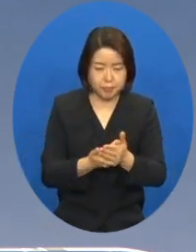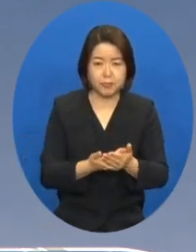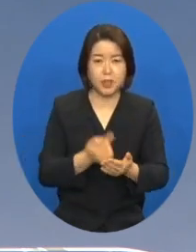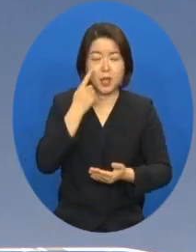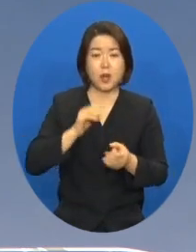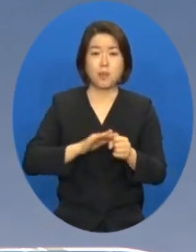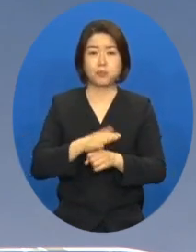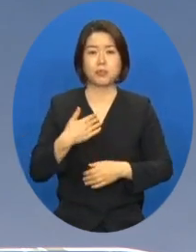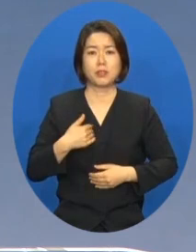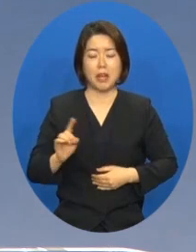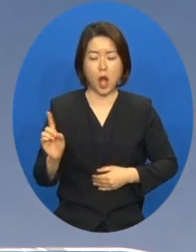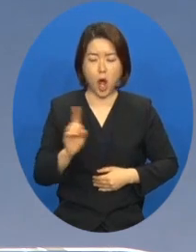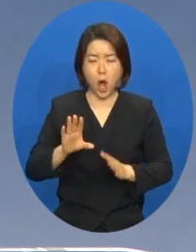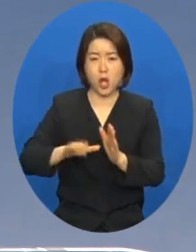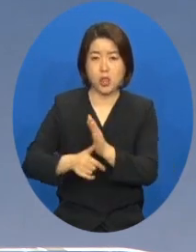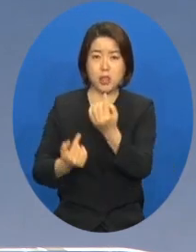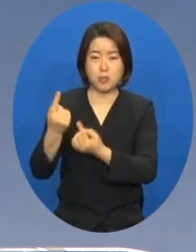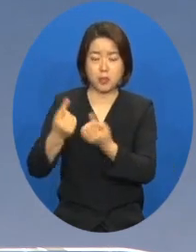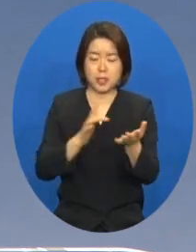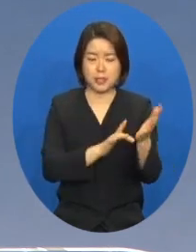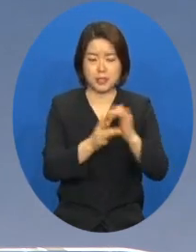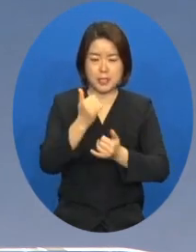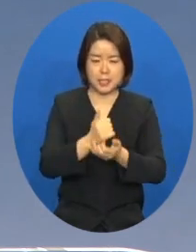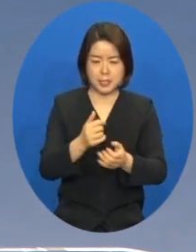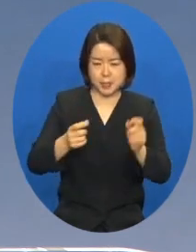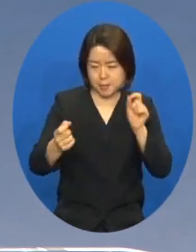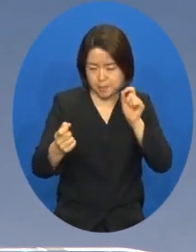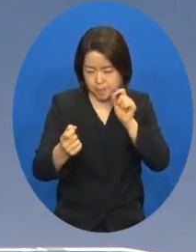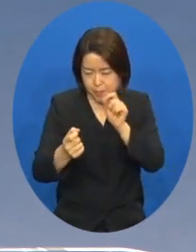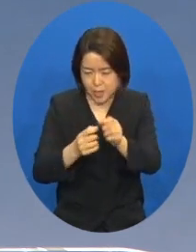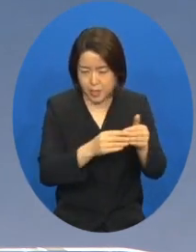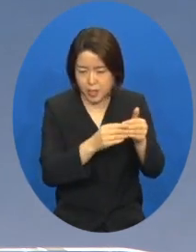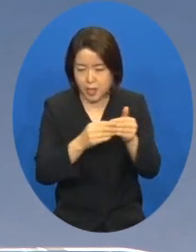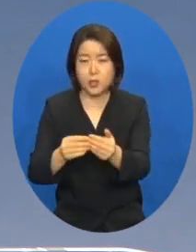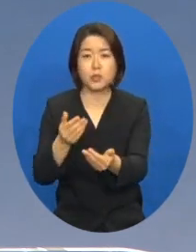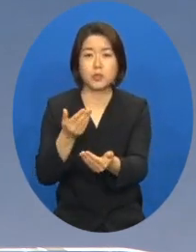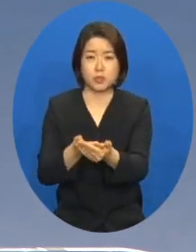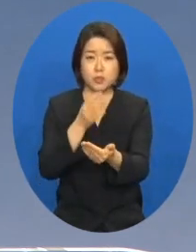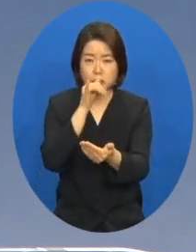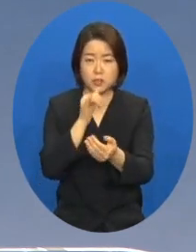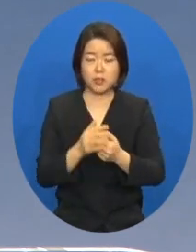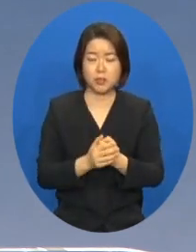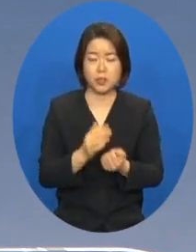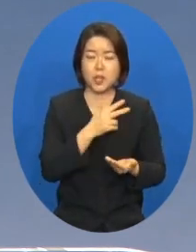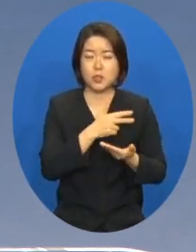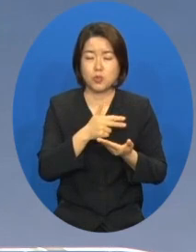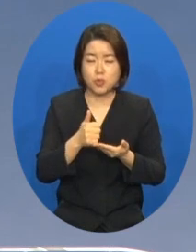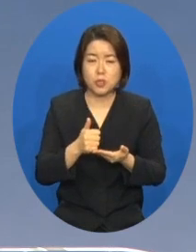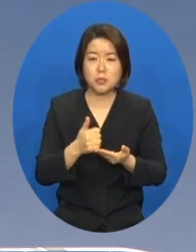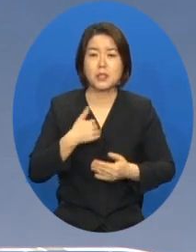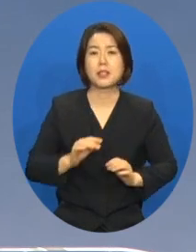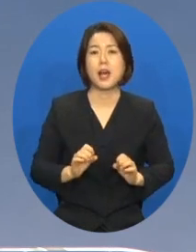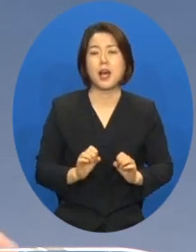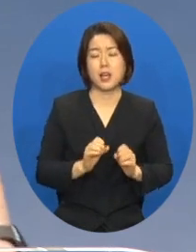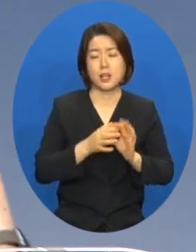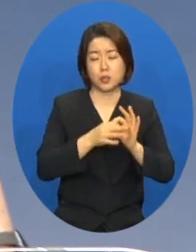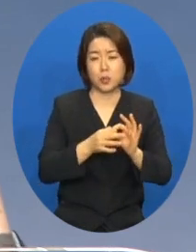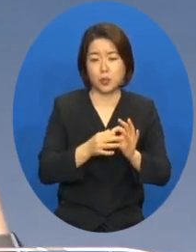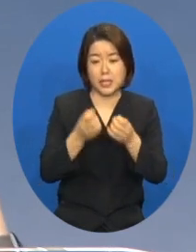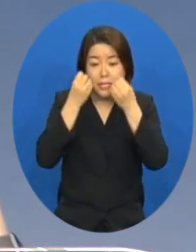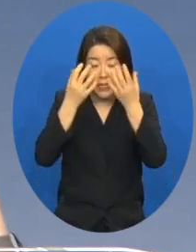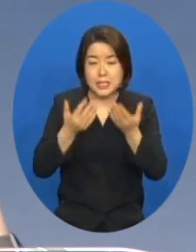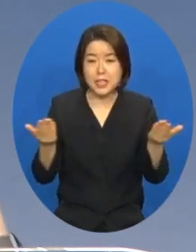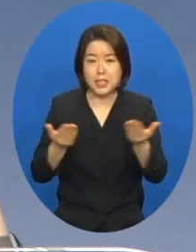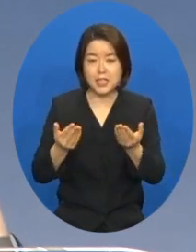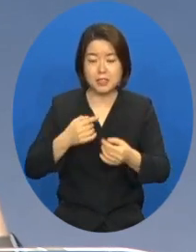어느 때보다도 더 예수님께로 가까이 이끌어 주었고 주님께서 나를 통해 새 일을 행하시는 것을 경험할